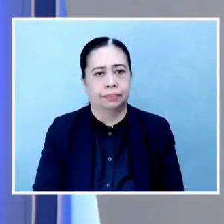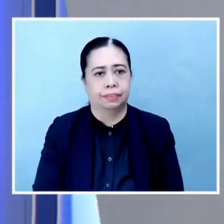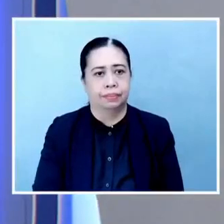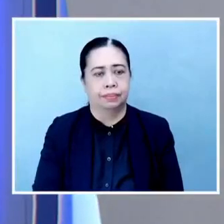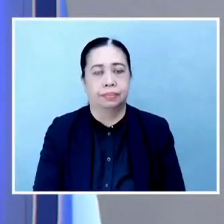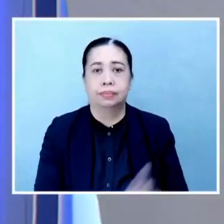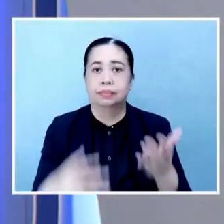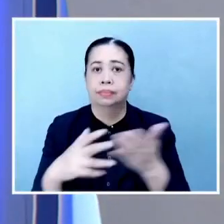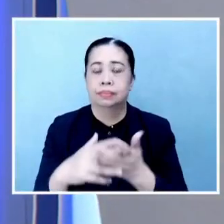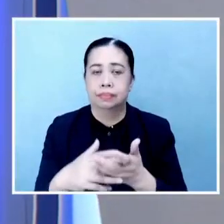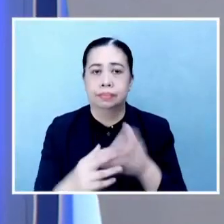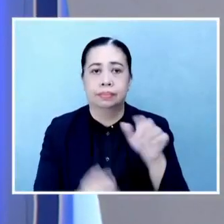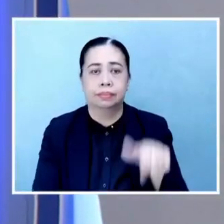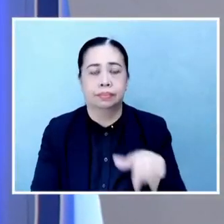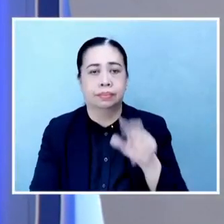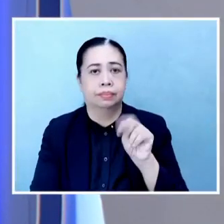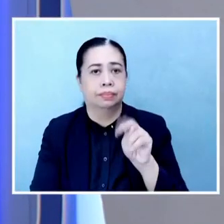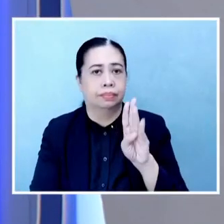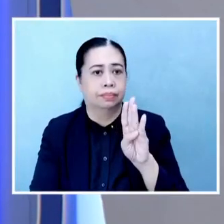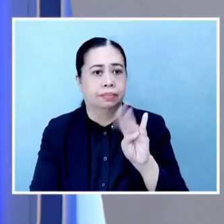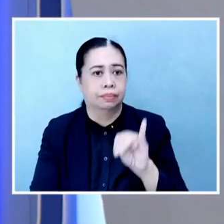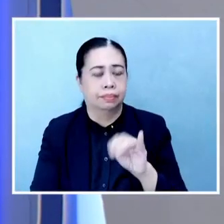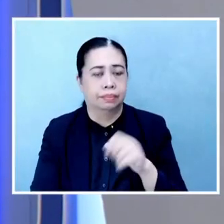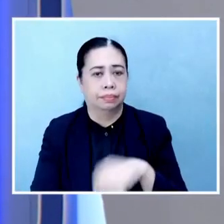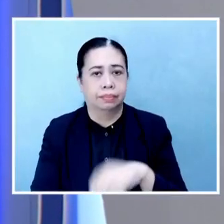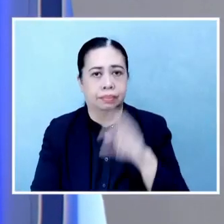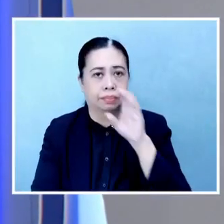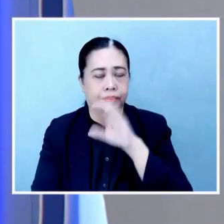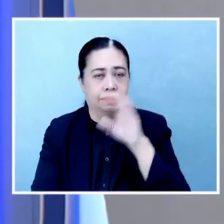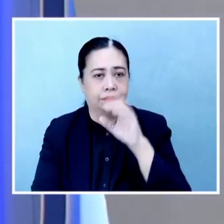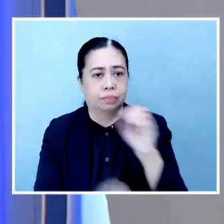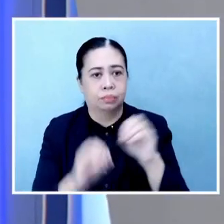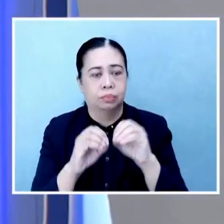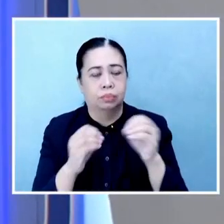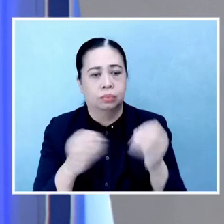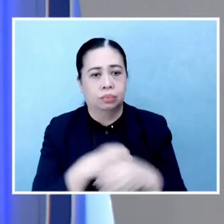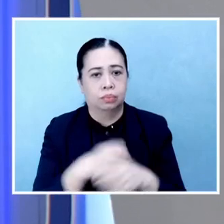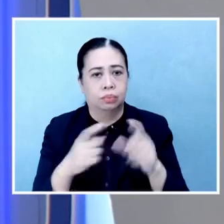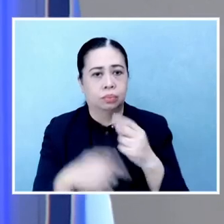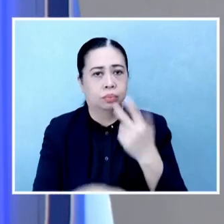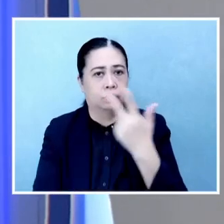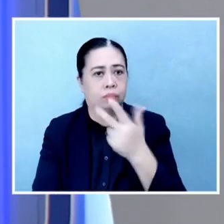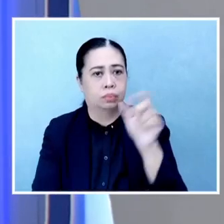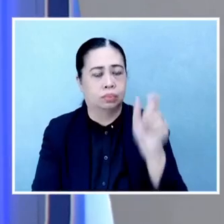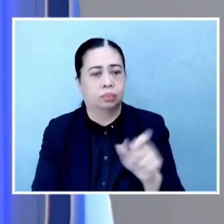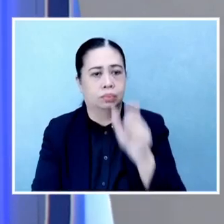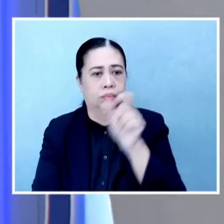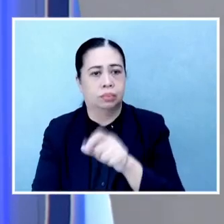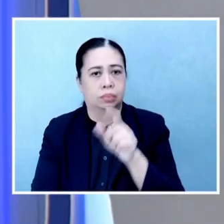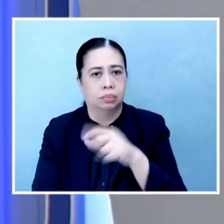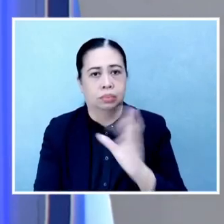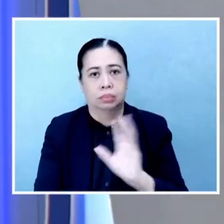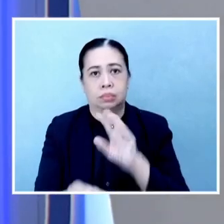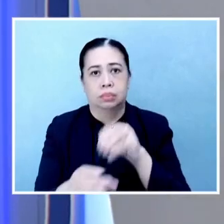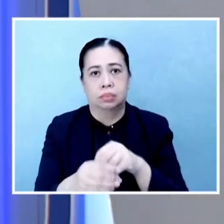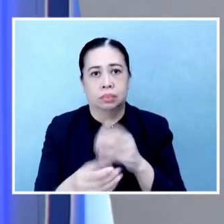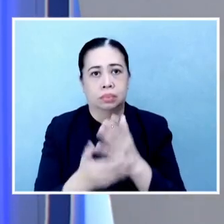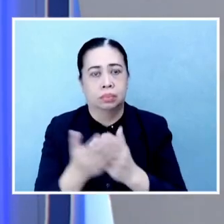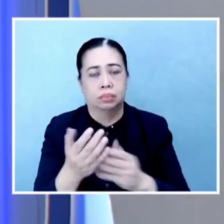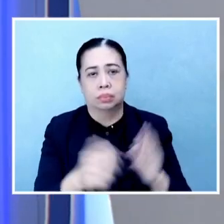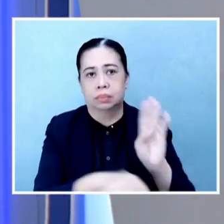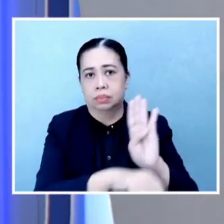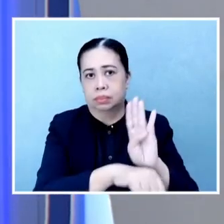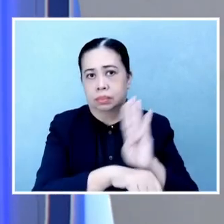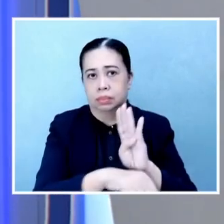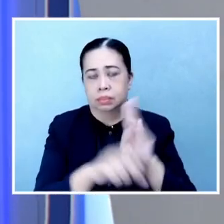Inasuwanan ng National Bureau of Investigation sa Cebu District Office ang may tatlong individual na isinasangkot sa ilang establishmento